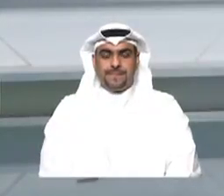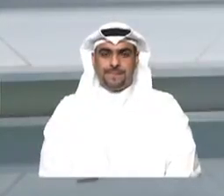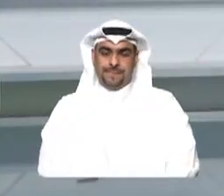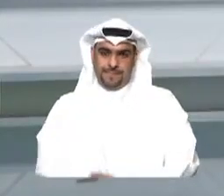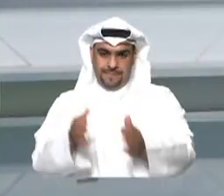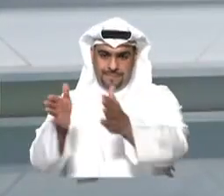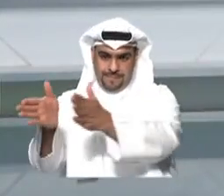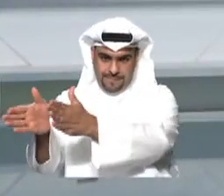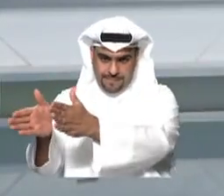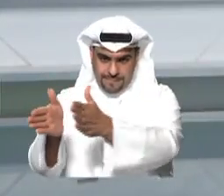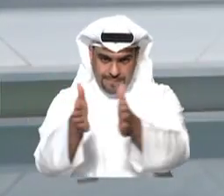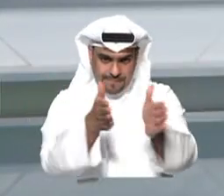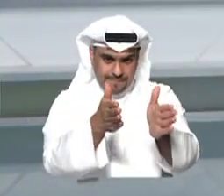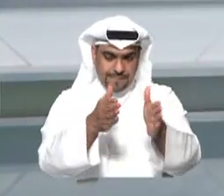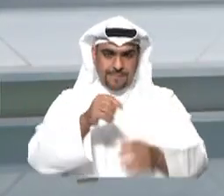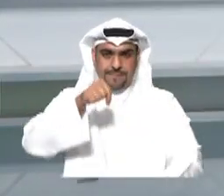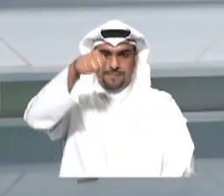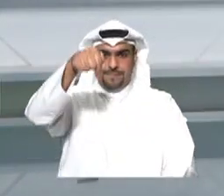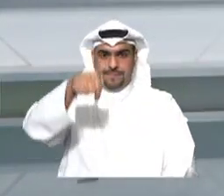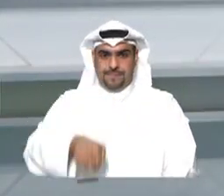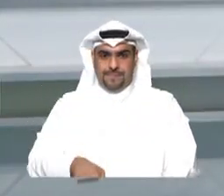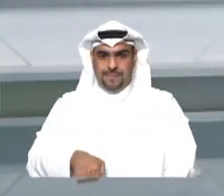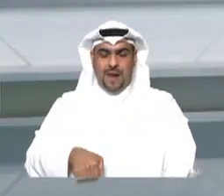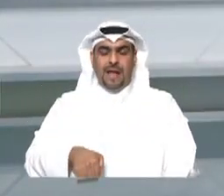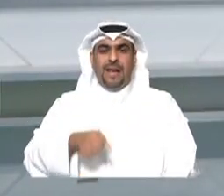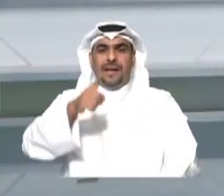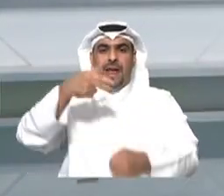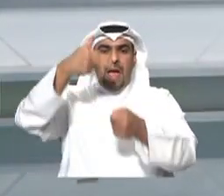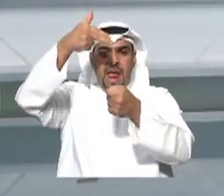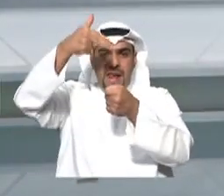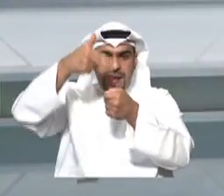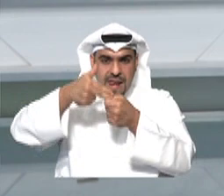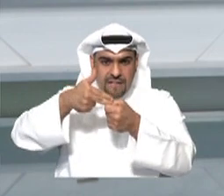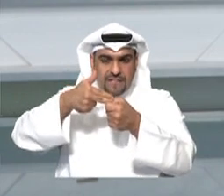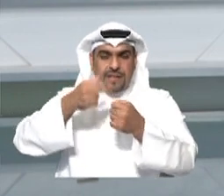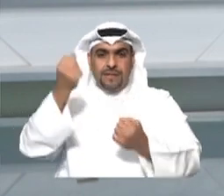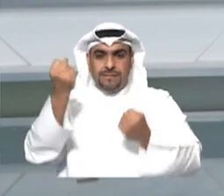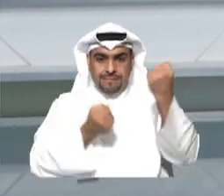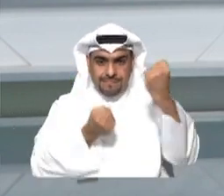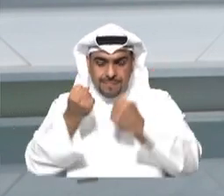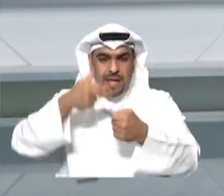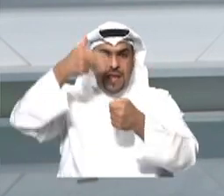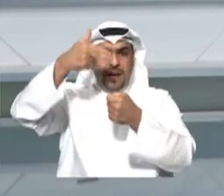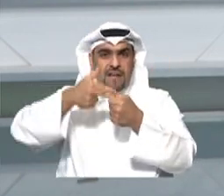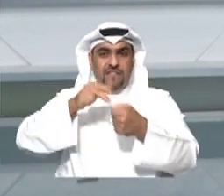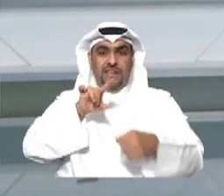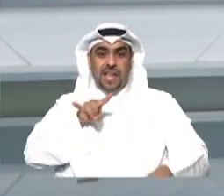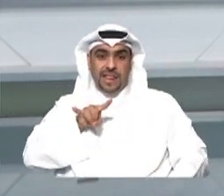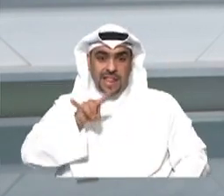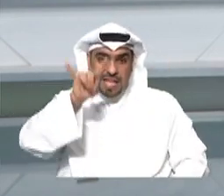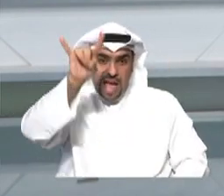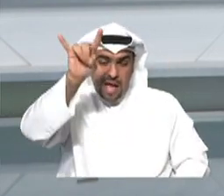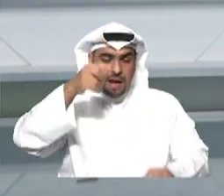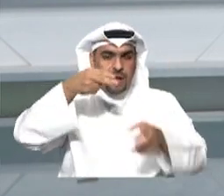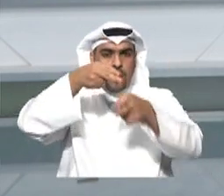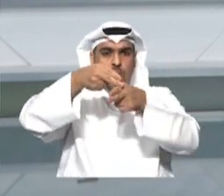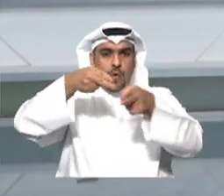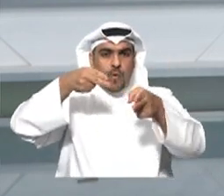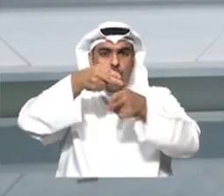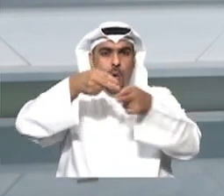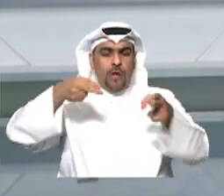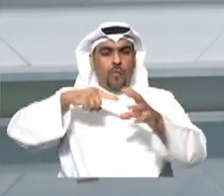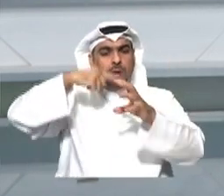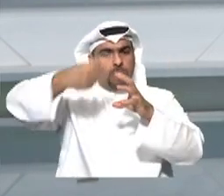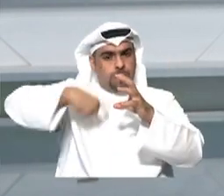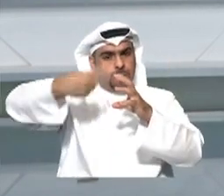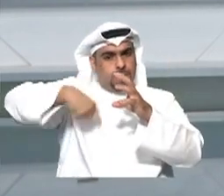مع بدء عملية التصدير من مصفات الزور تدخل المصفات السوق العالمي بتوفير منتجات نفطية عالية